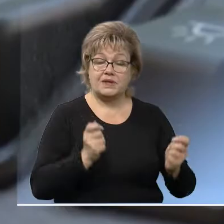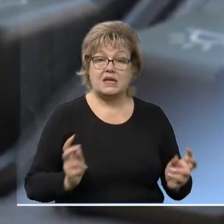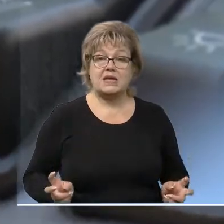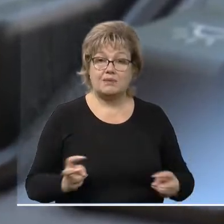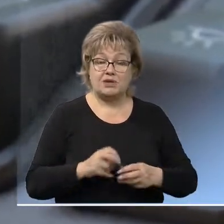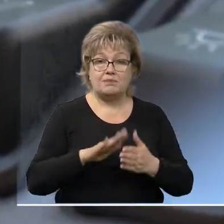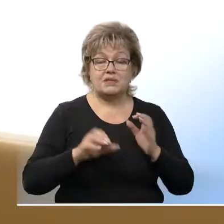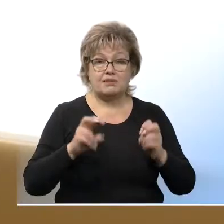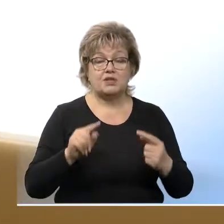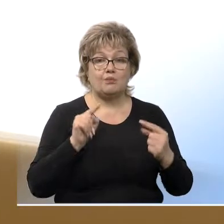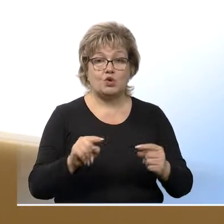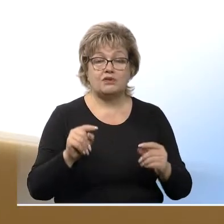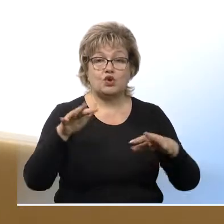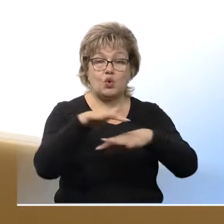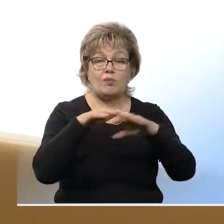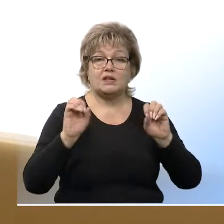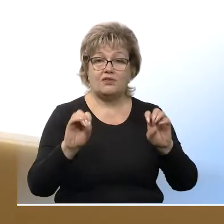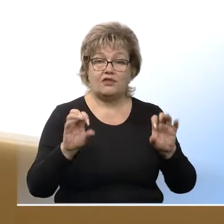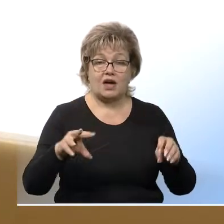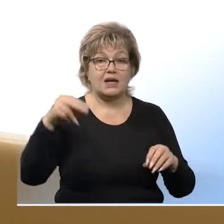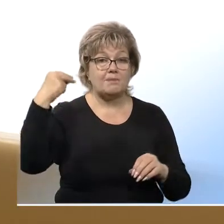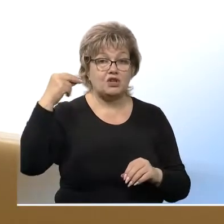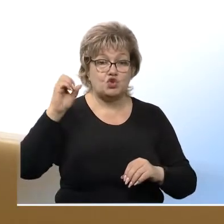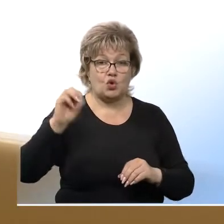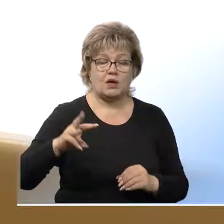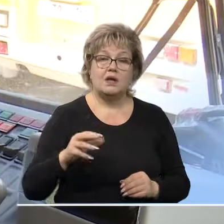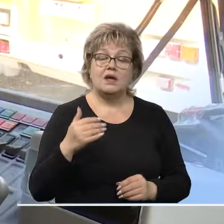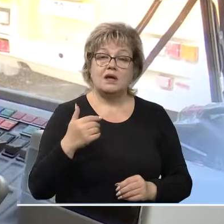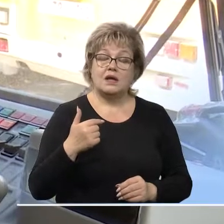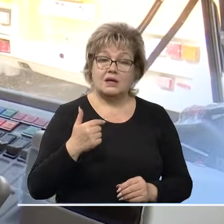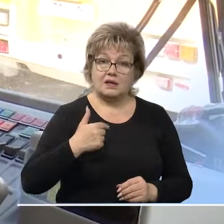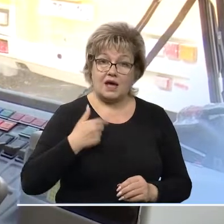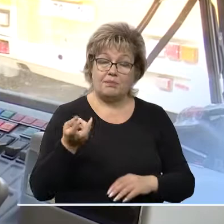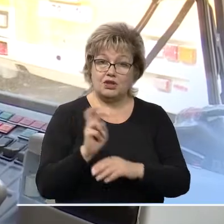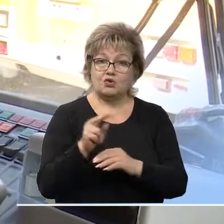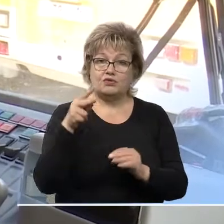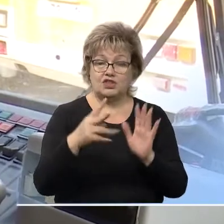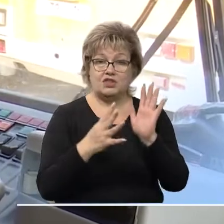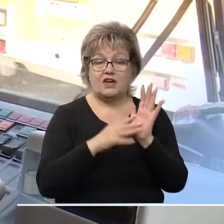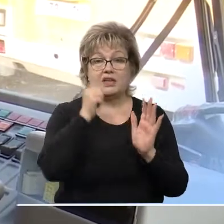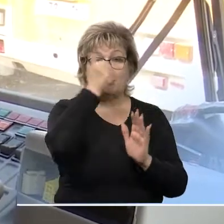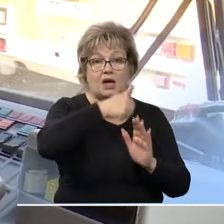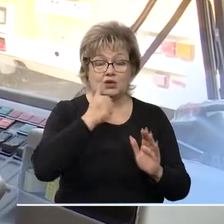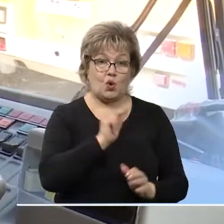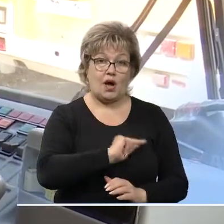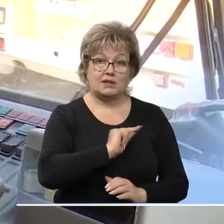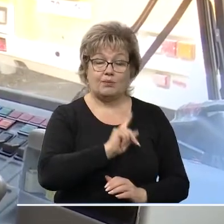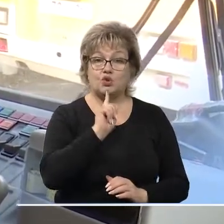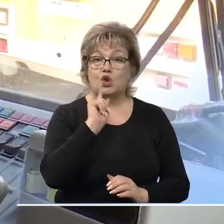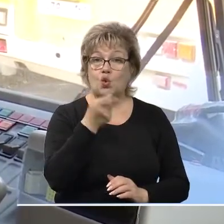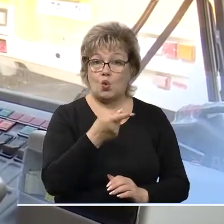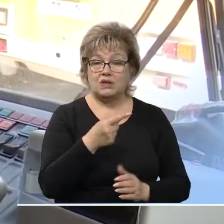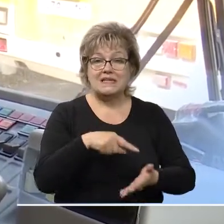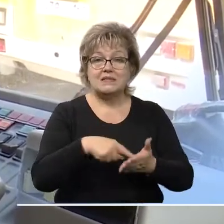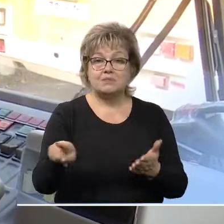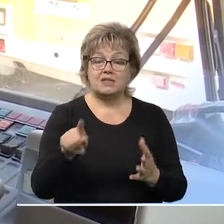ремни безопасности, и противотуманные фары, и проблесковый маячок. Я пришел в 2009 году, отработал